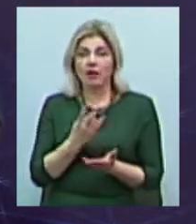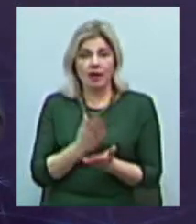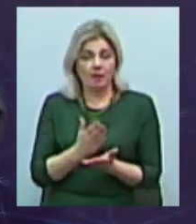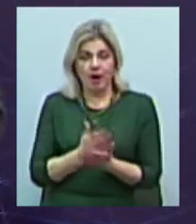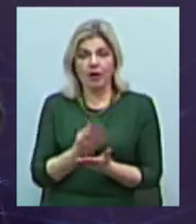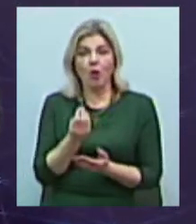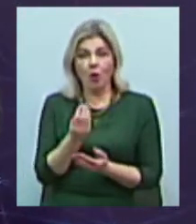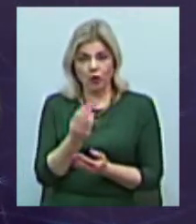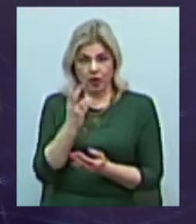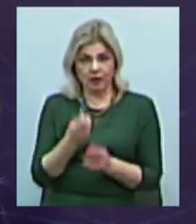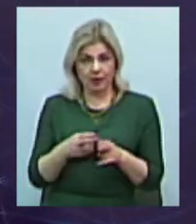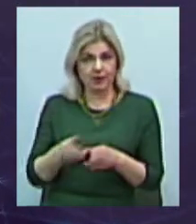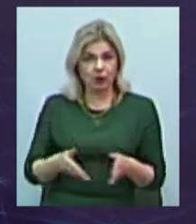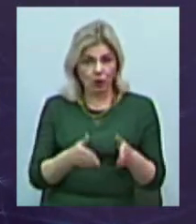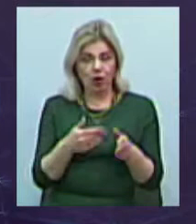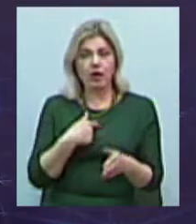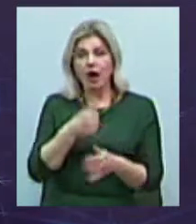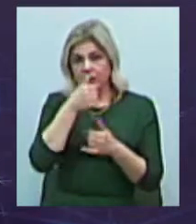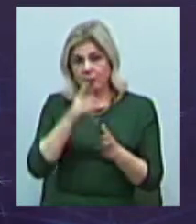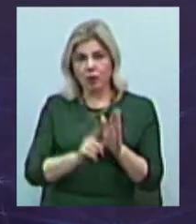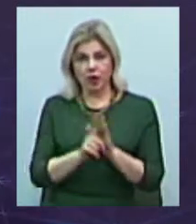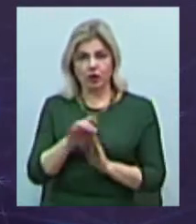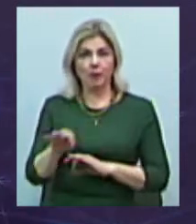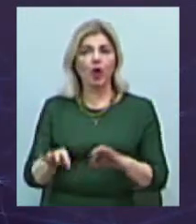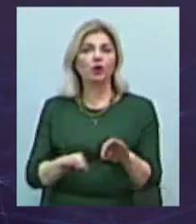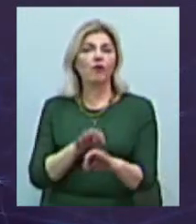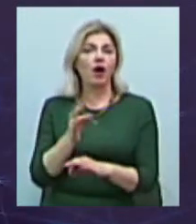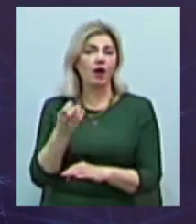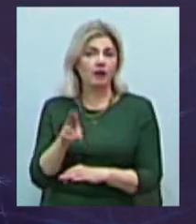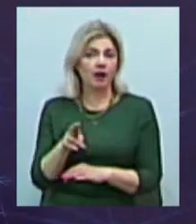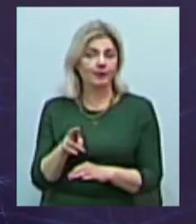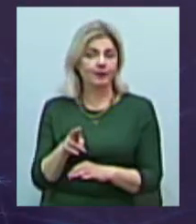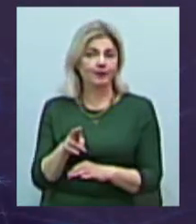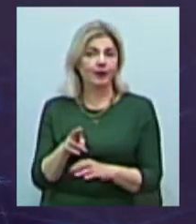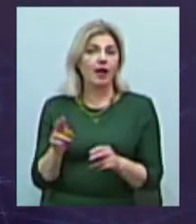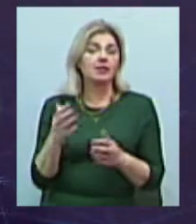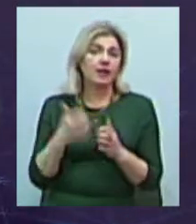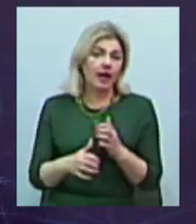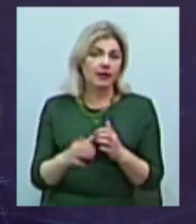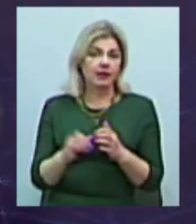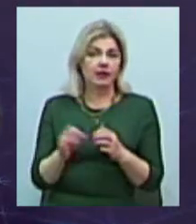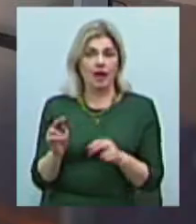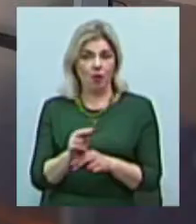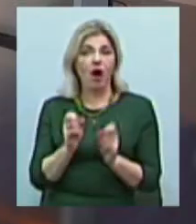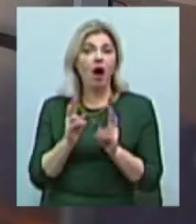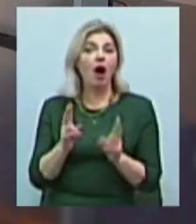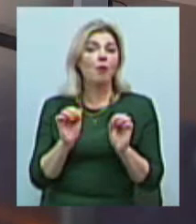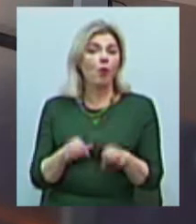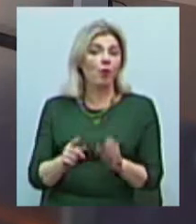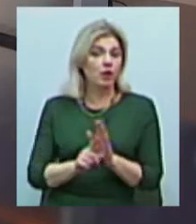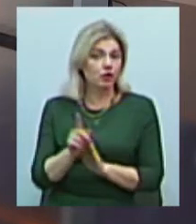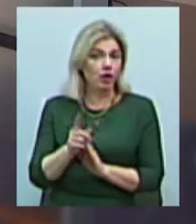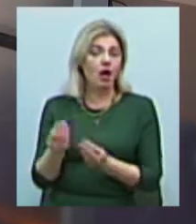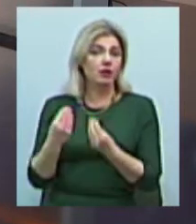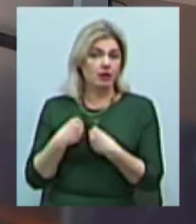на ці дороги, я не можу навіть розпочати проєктування поточного середнього ремонту. Як я можу розпочати? Мені можуть надати